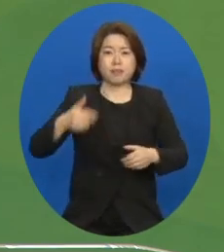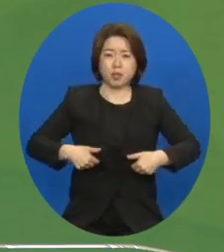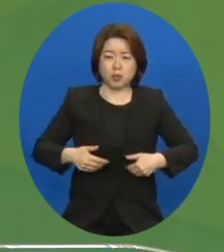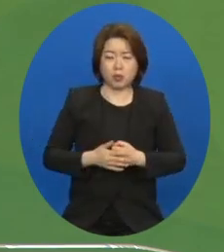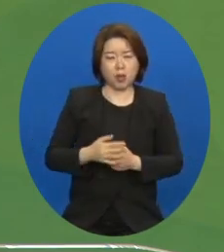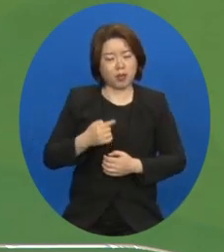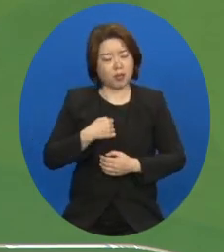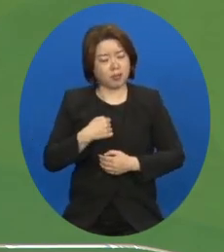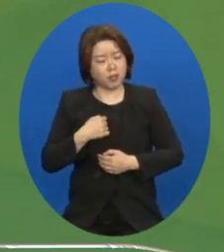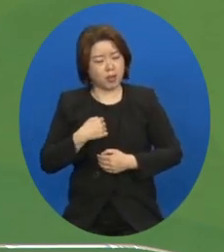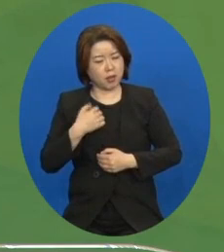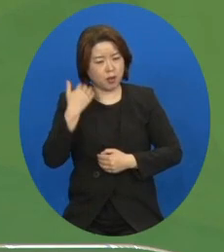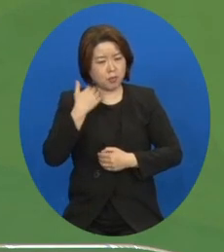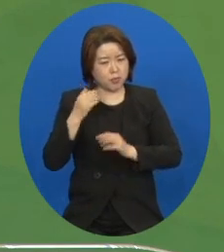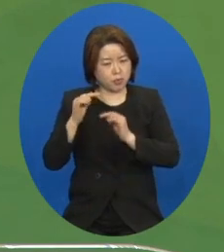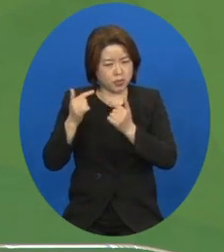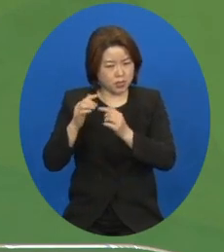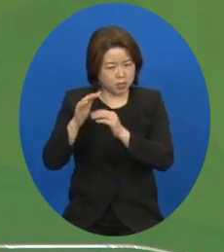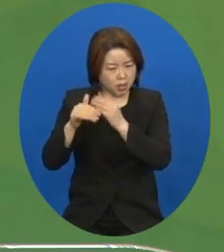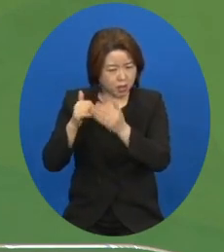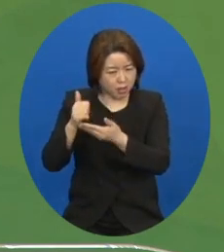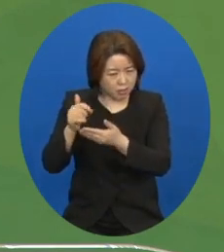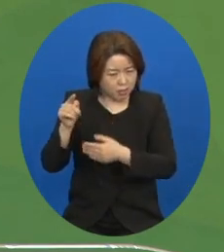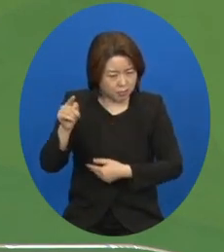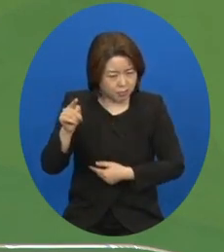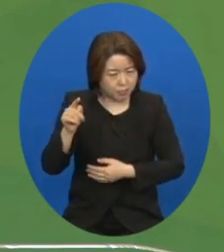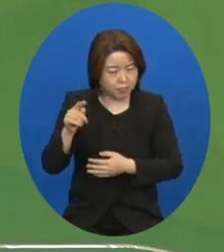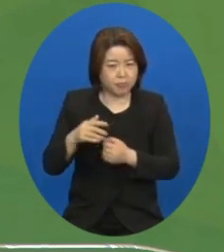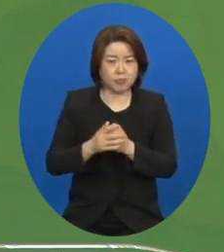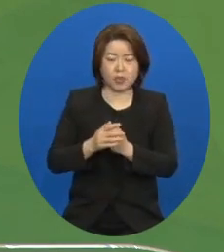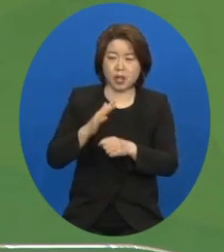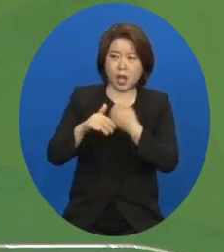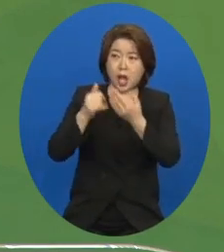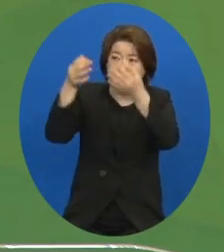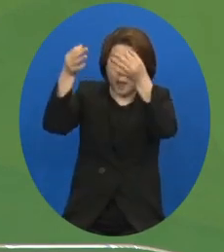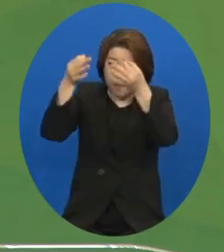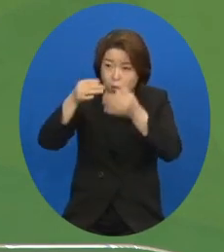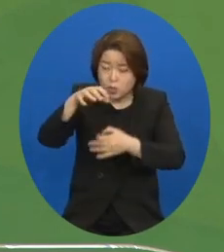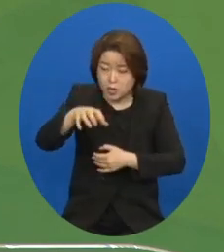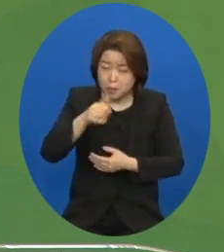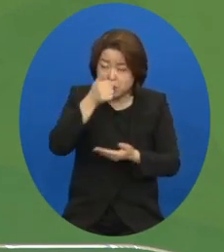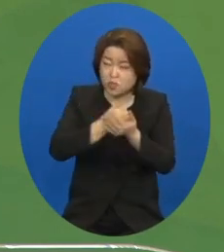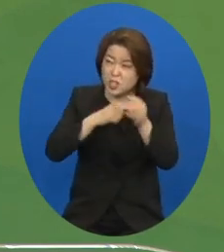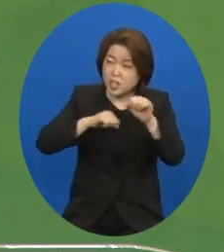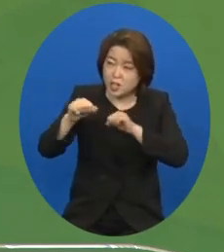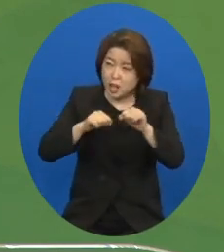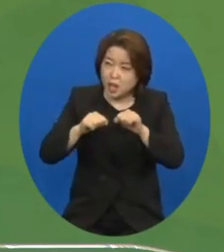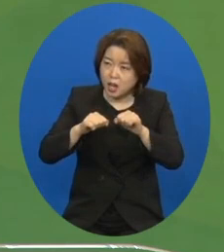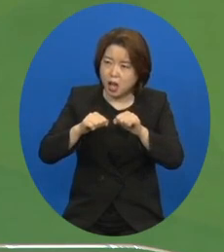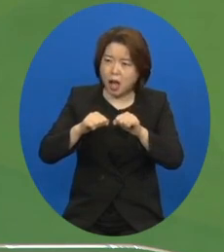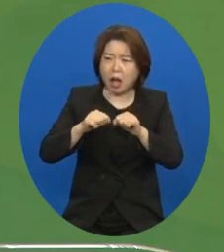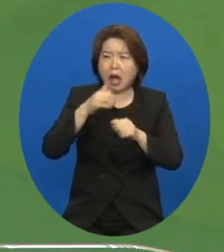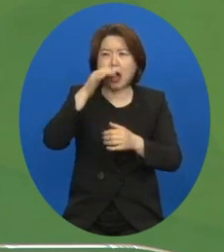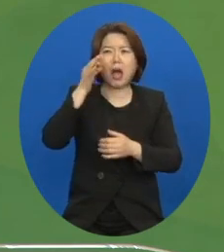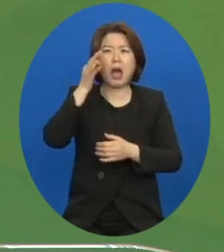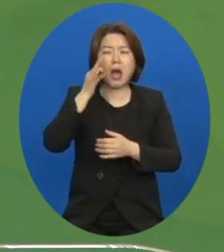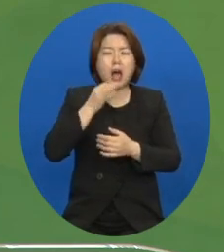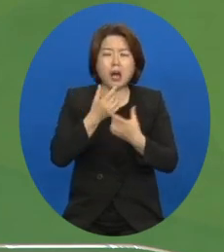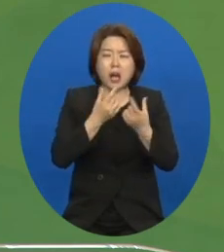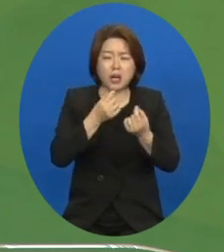혹시 보이지 않는 하나님이라고, 하나님 보시는 앞에서 죄 짓는 이런 아간 같은 죄가